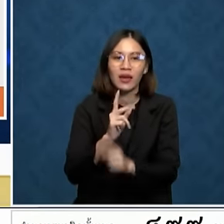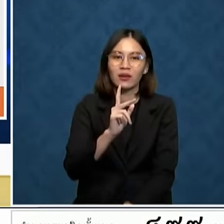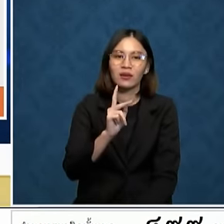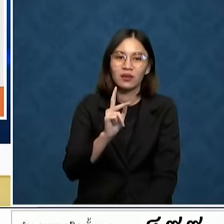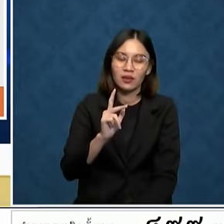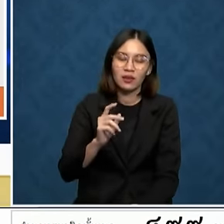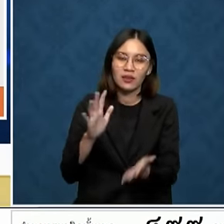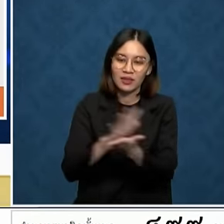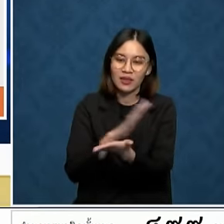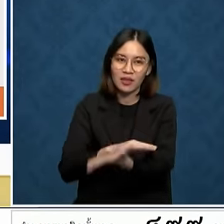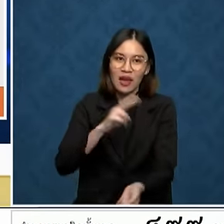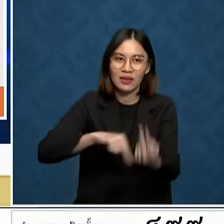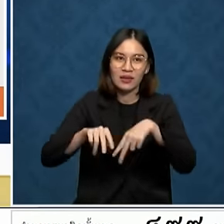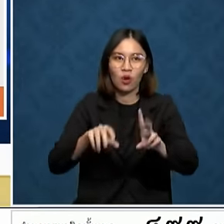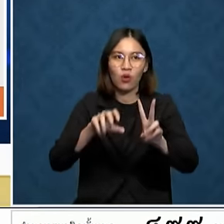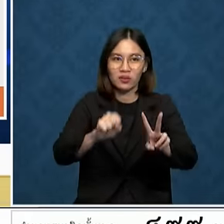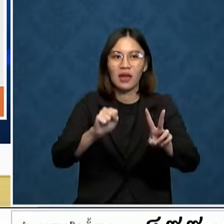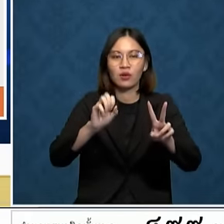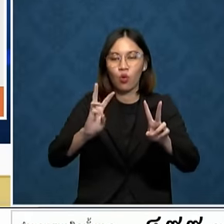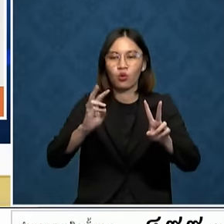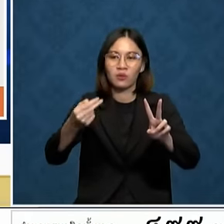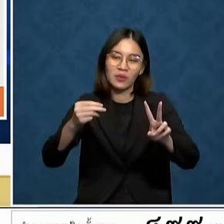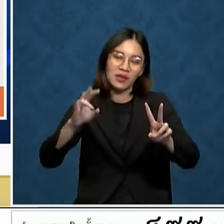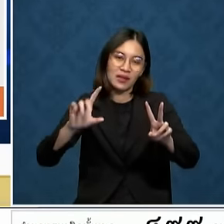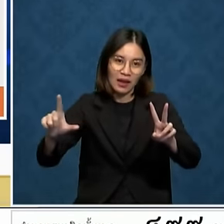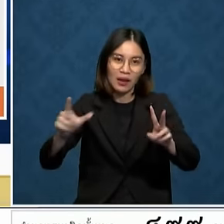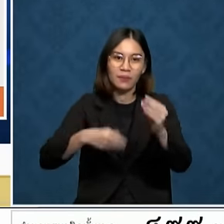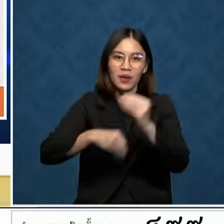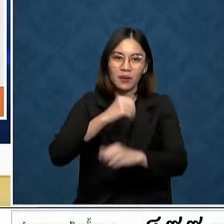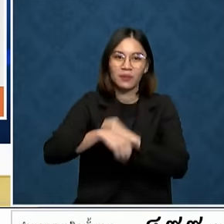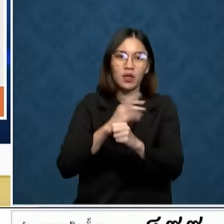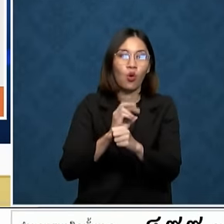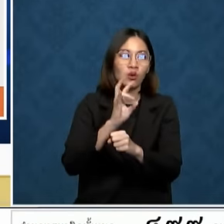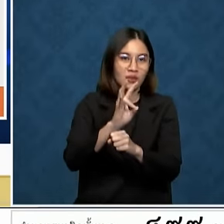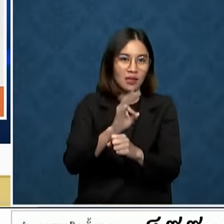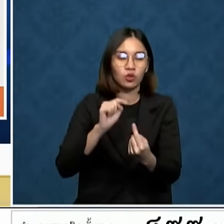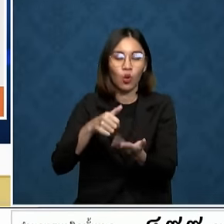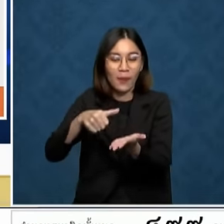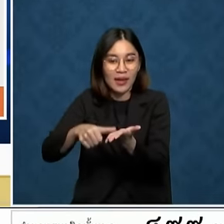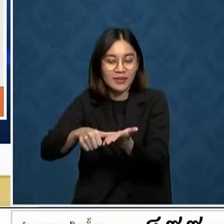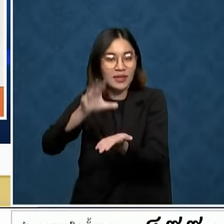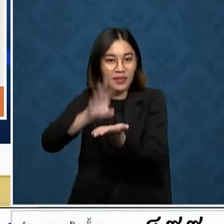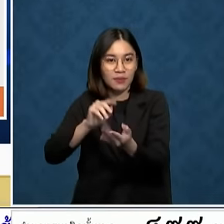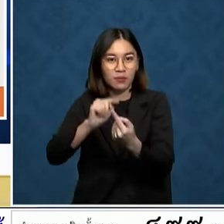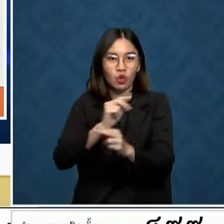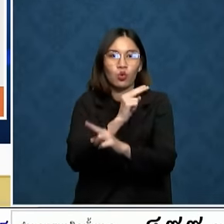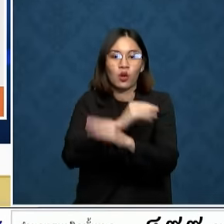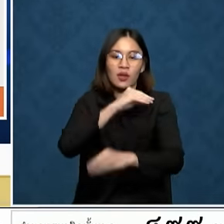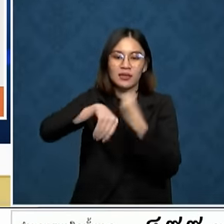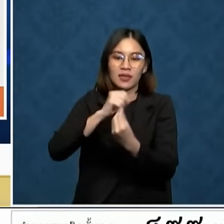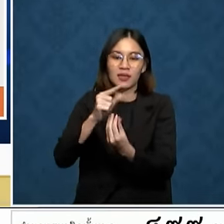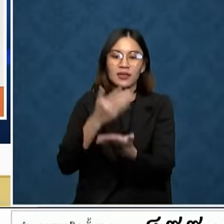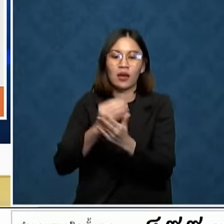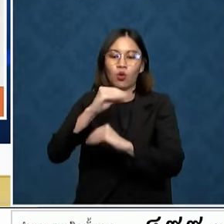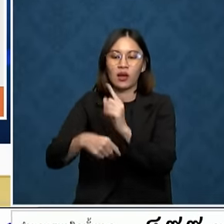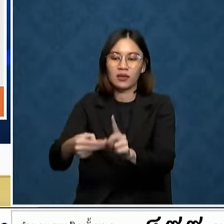จะหาได้ 2,60 ลานบาทจากรายได้รที่เพิ่มขใป 67และอ 1,000 ล้านบาทจากภาสีทได้กับมาจากผลคูณทเสรจอของ Digital Wall